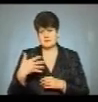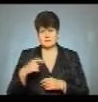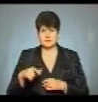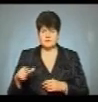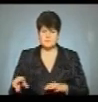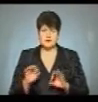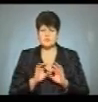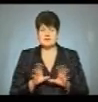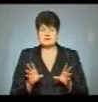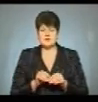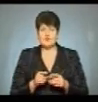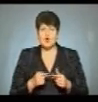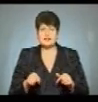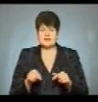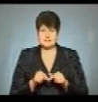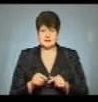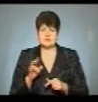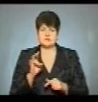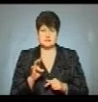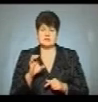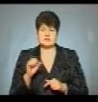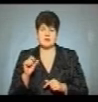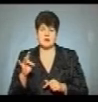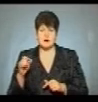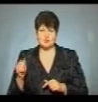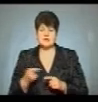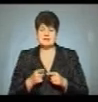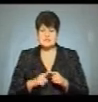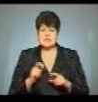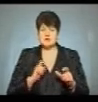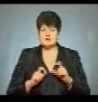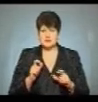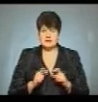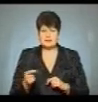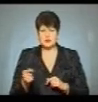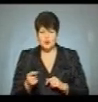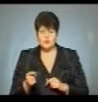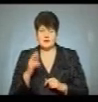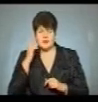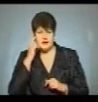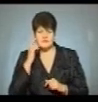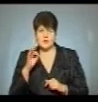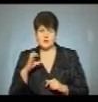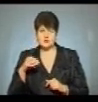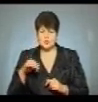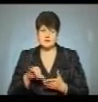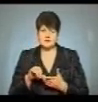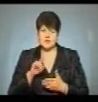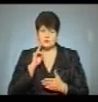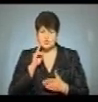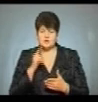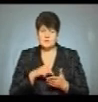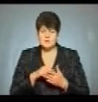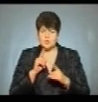розповів співорганізатор форуму Назар Сарабун. Це студенти Тернополя, Києва, Острога, Маріуполя, представники молодіжної міської ради